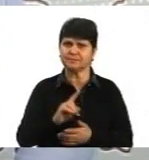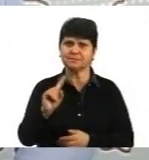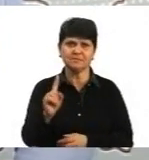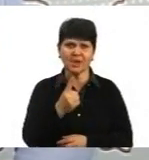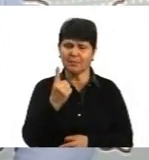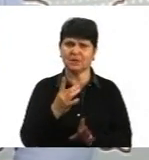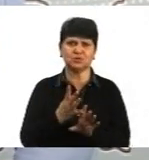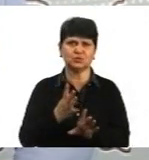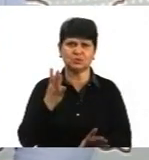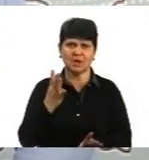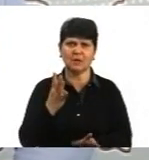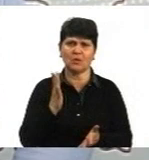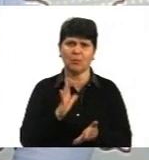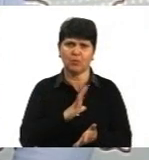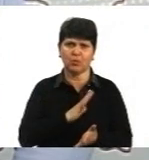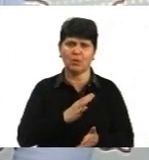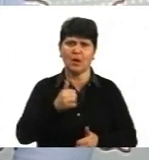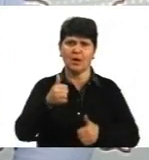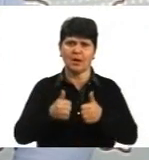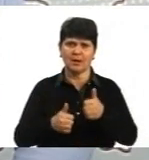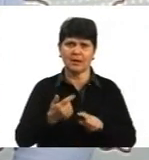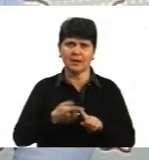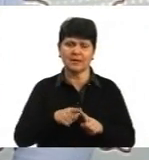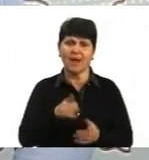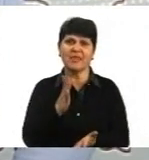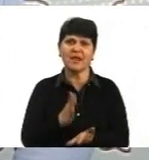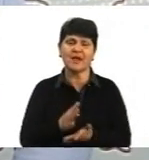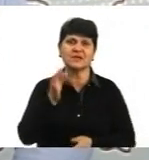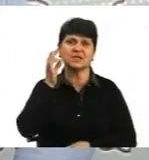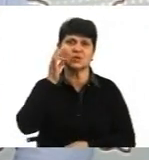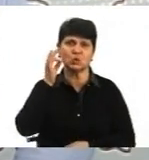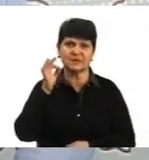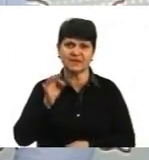критеріїв, це було наявність досвіду і